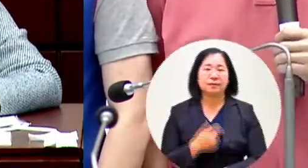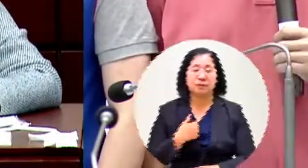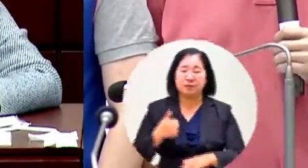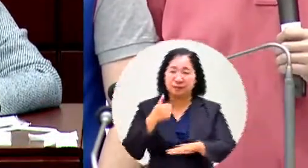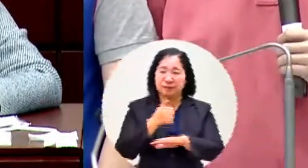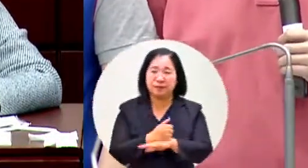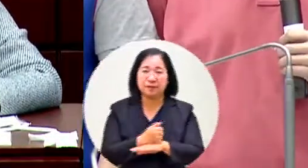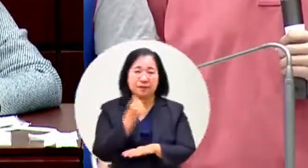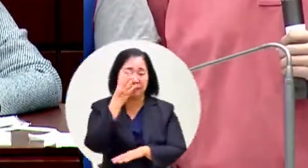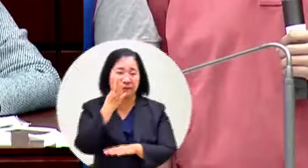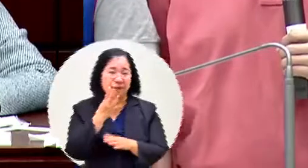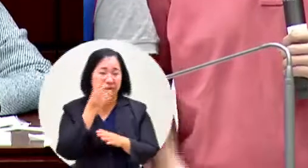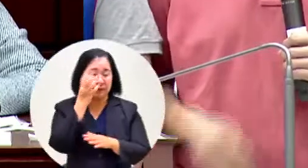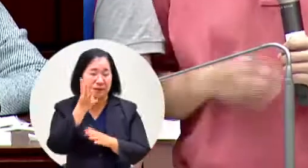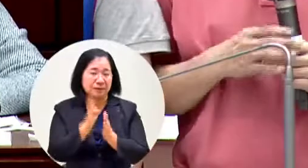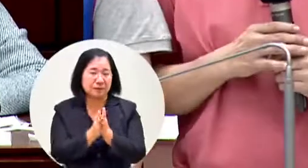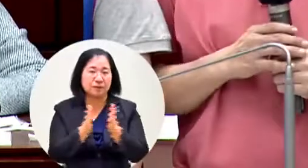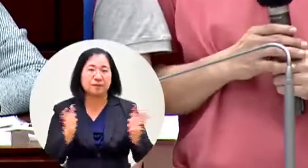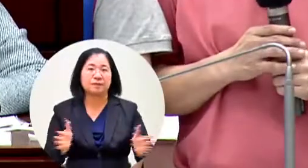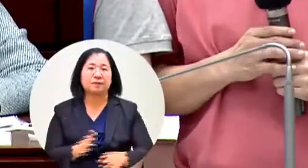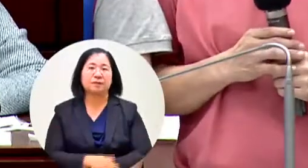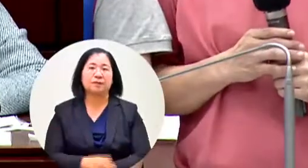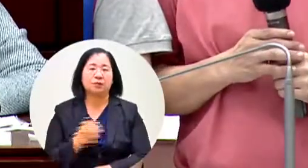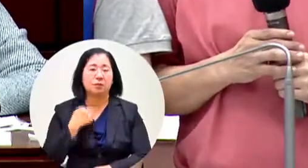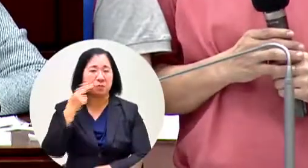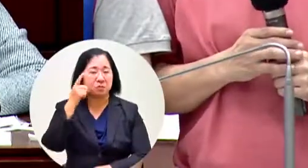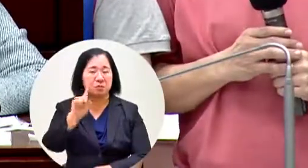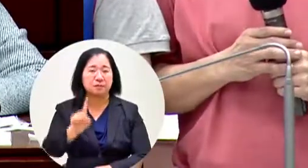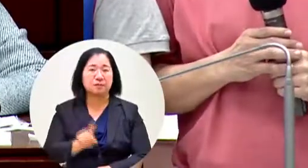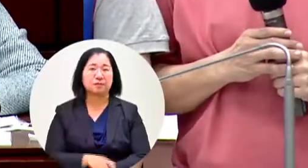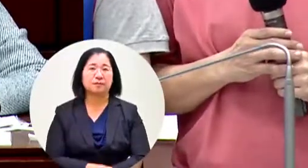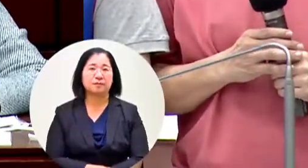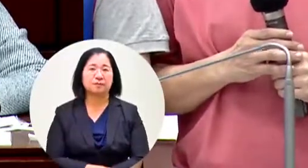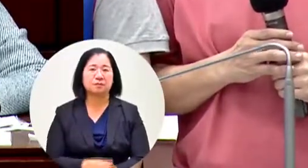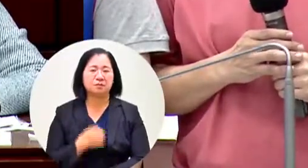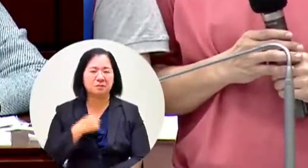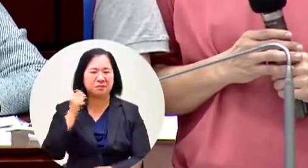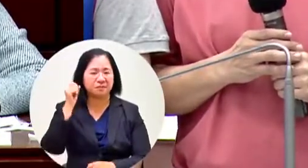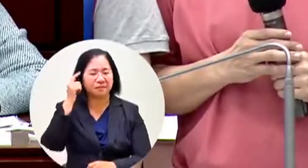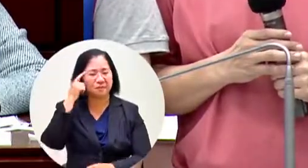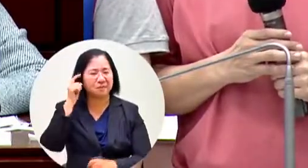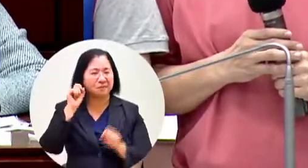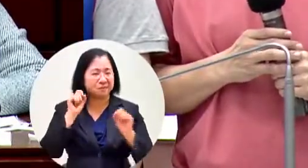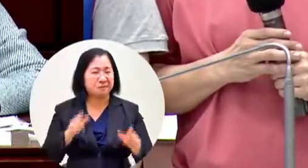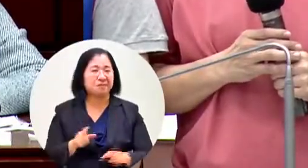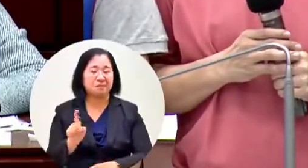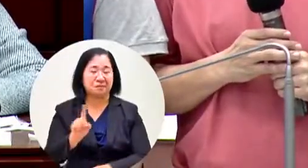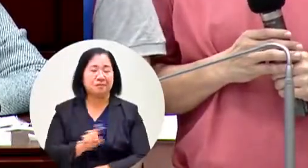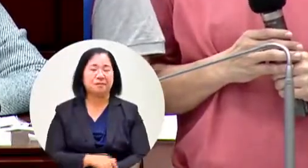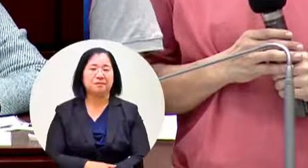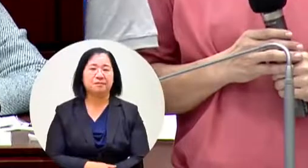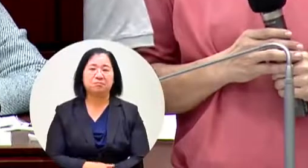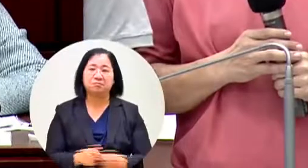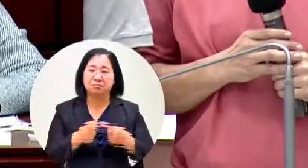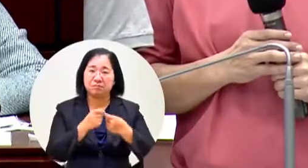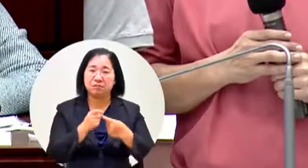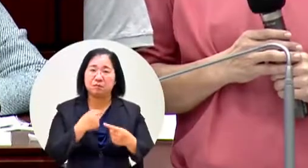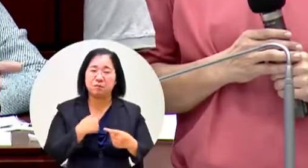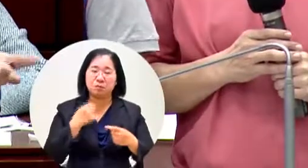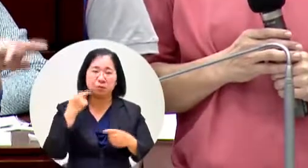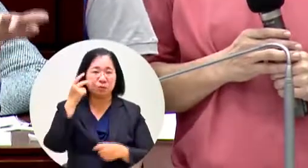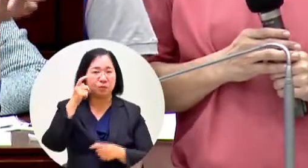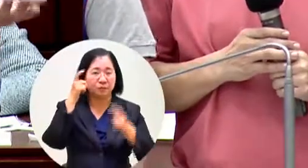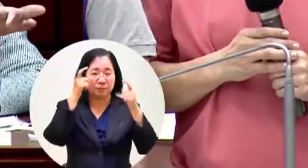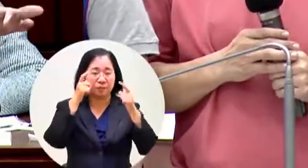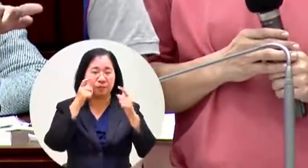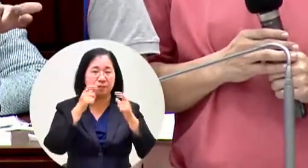员，非常感谢。那担任这市长四个月以来，我觉得有几个不太一样